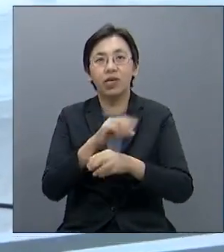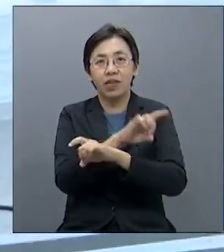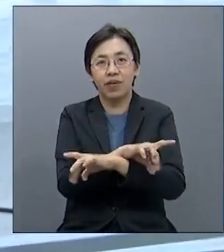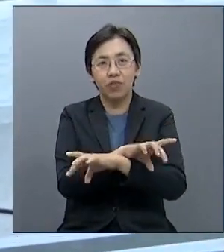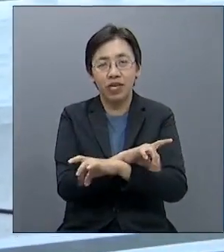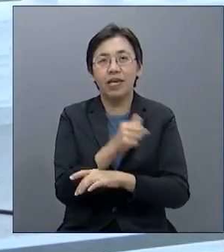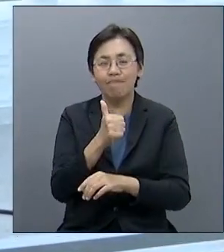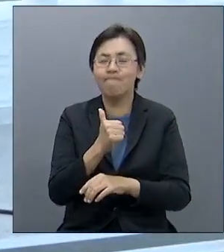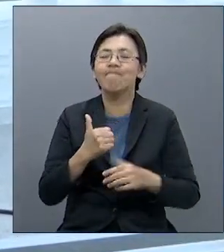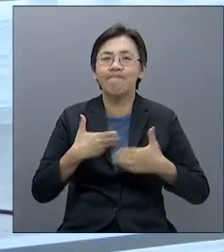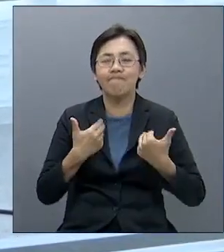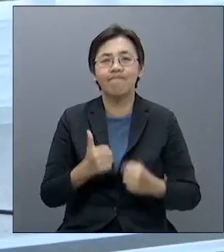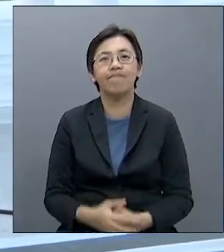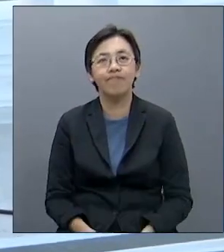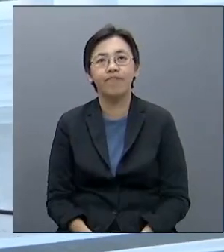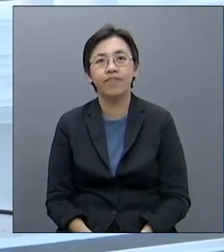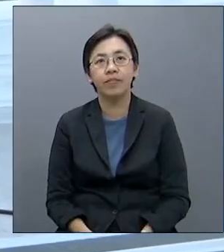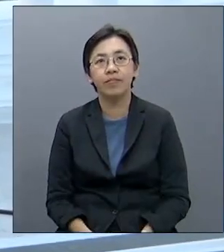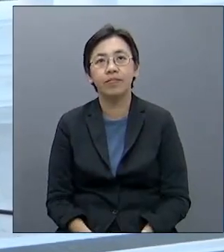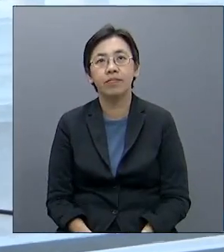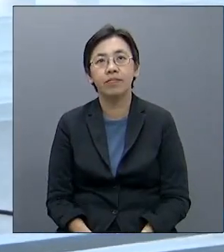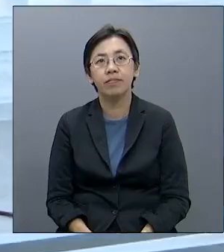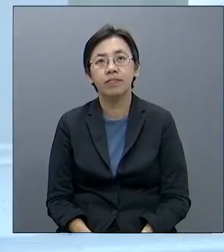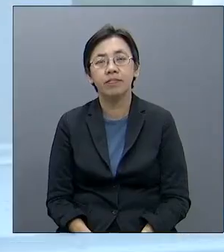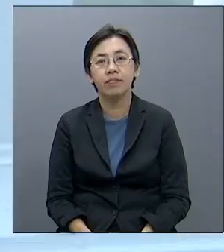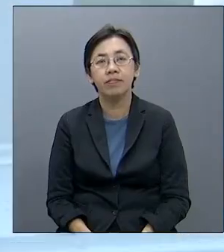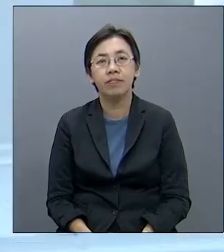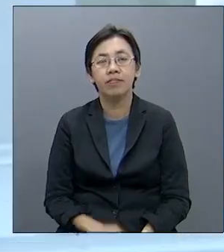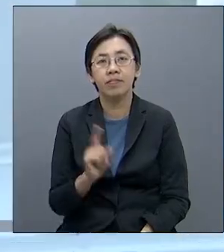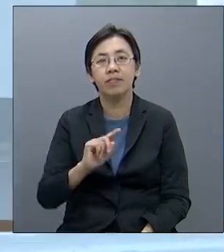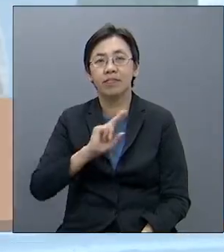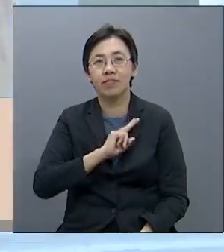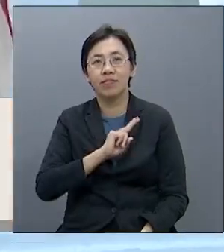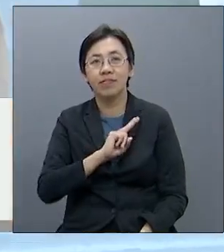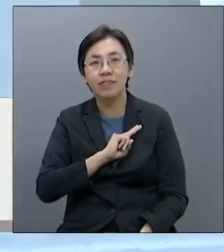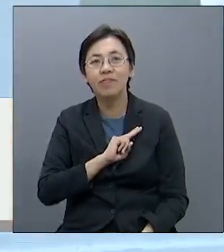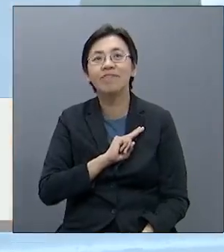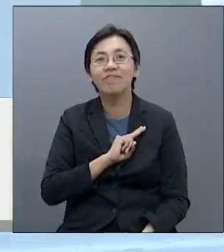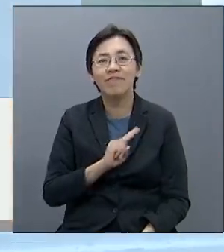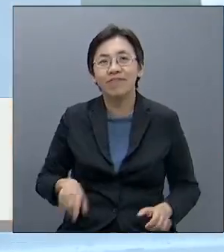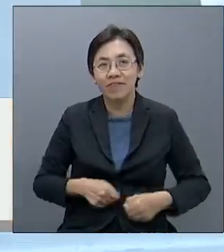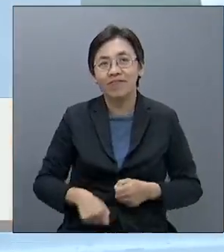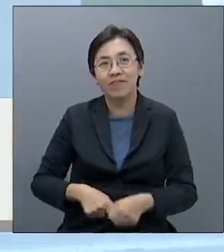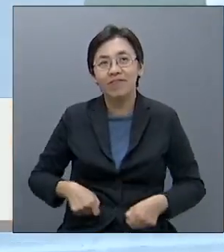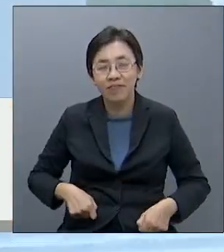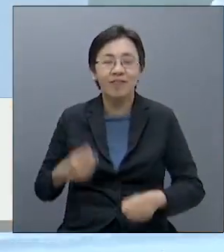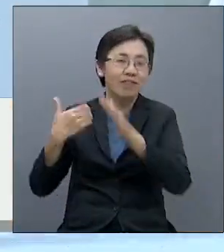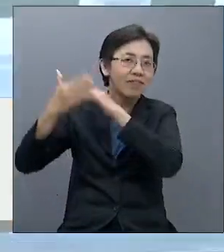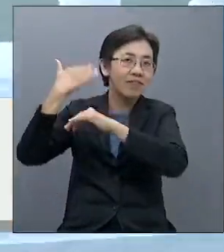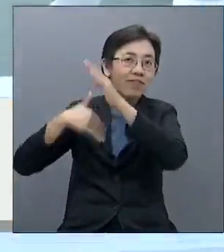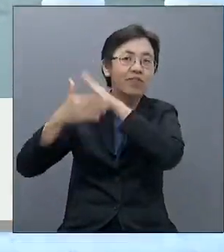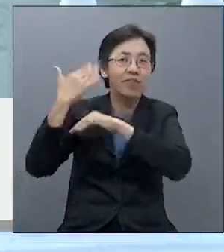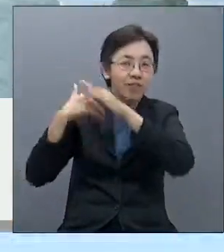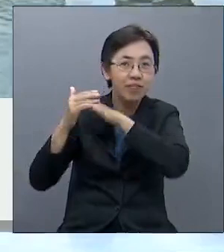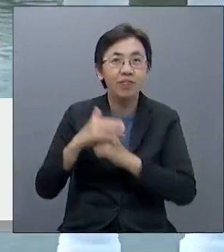ไม่ยาก หนังแท้ๆในแบบครูเจี๊ยบสมบัติแม่น้ำเพชรก็คือตัวเองนี่แหละค่ะนุ่งผ้าลอยชายเรียนแบบโบราณนะคะเหมาะกับอาก